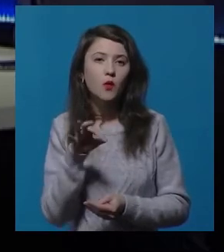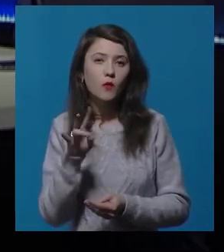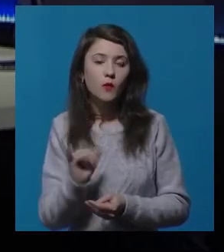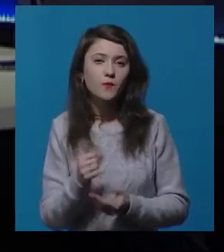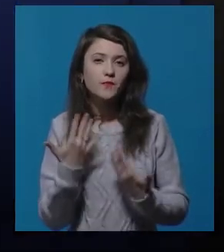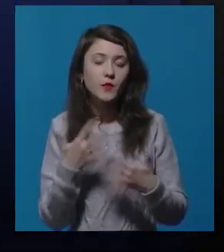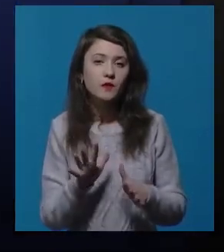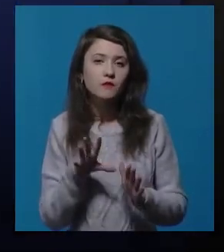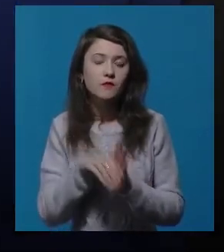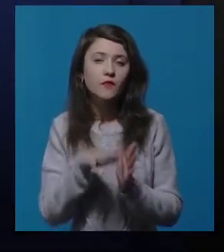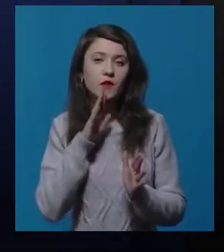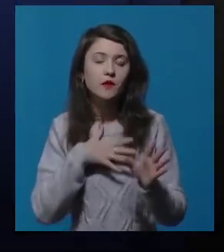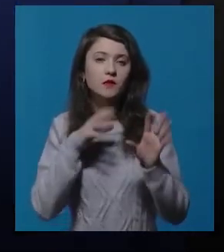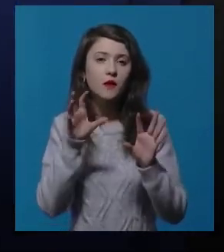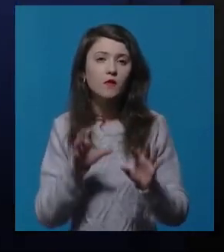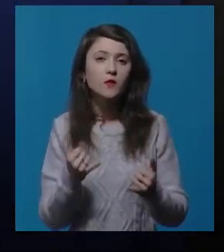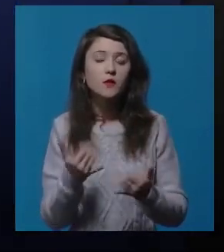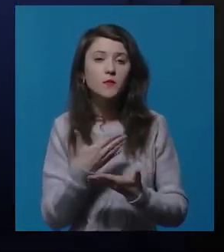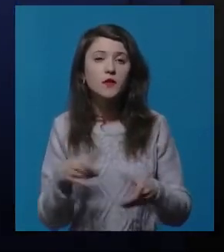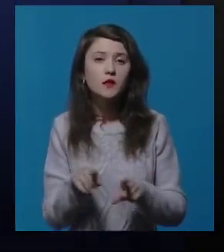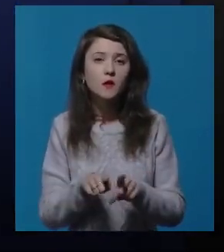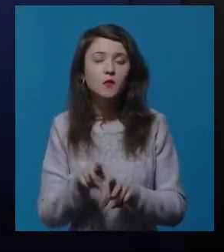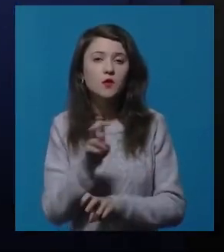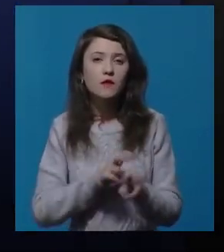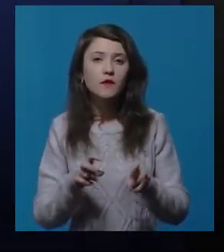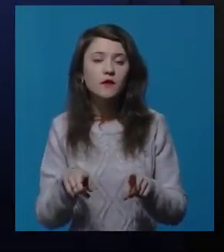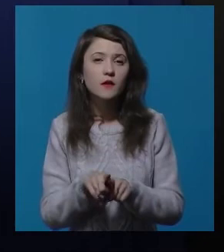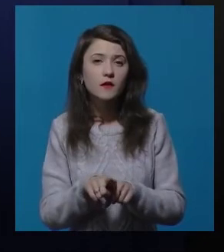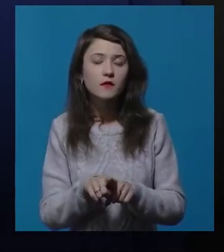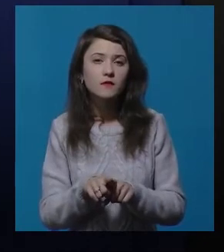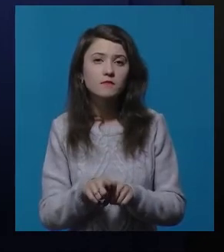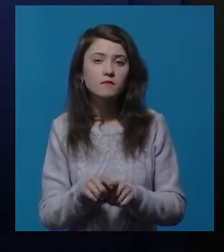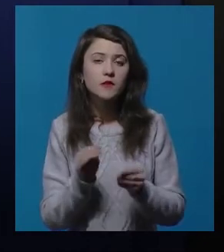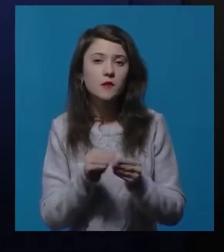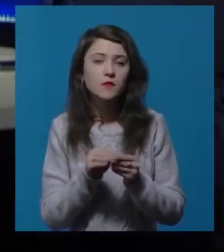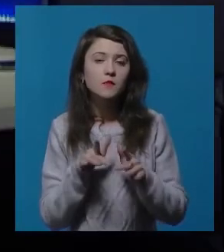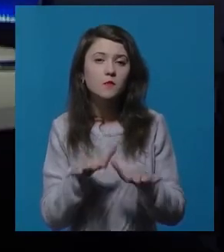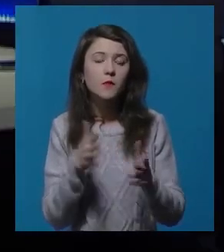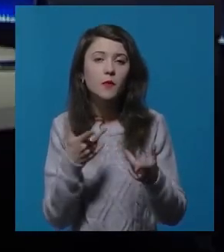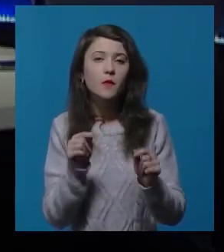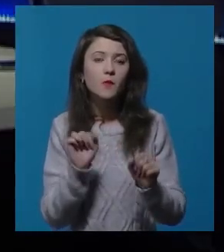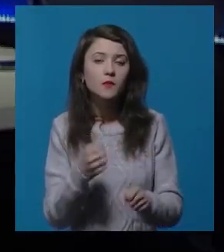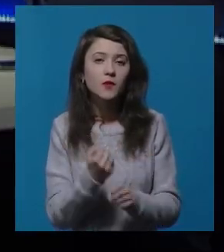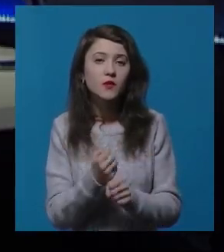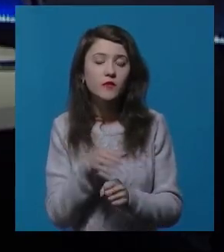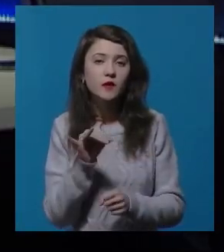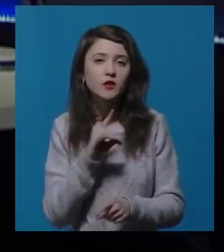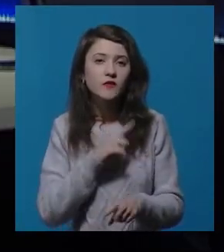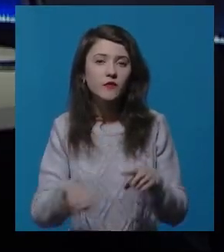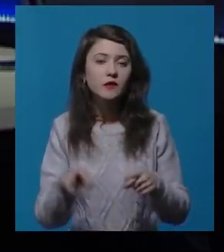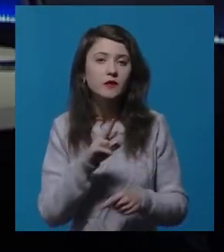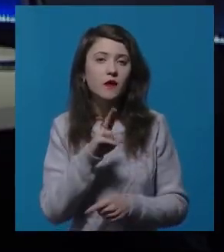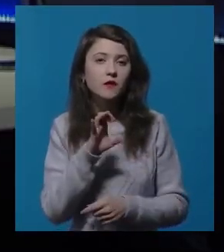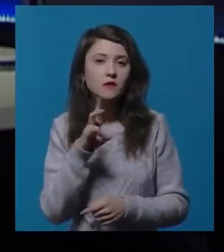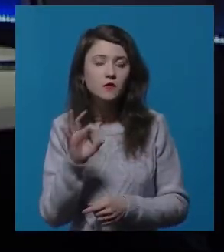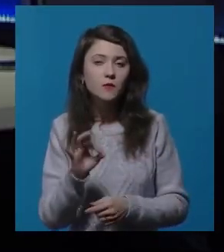в наше законодавство сьогоднішнє, і ми так само шукаємо такі усталені справи, де ми можемо працювати швидко, якісно